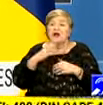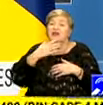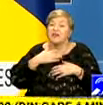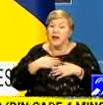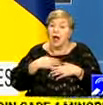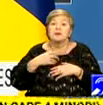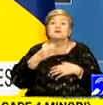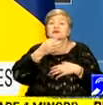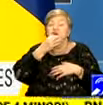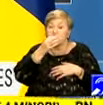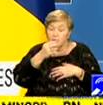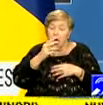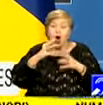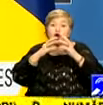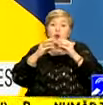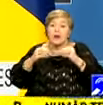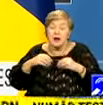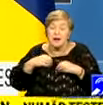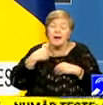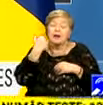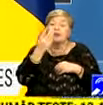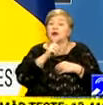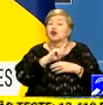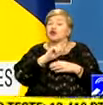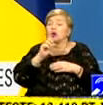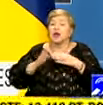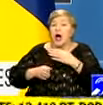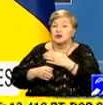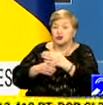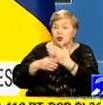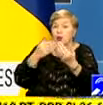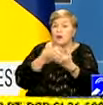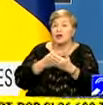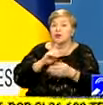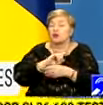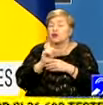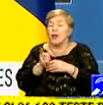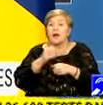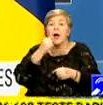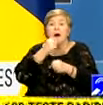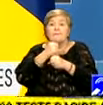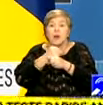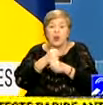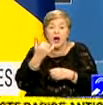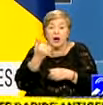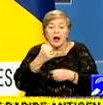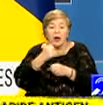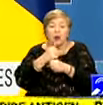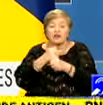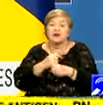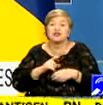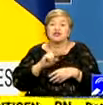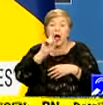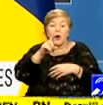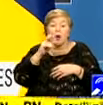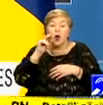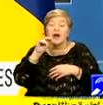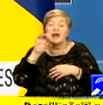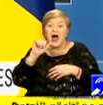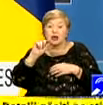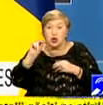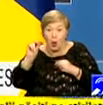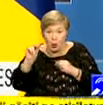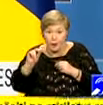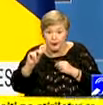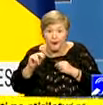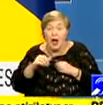nostru pentru întreaga muncă pe care o faceți la conducerea NATO, în ciuda unor vremuri dificile